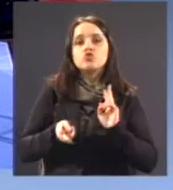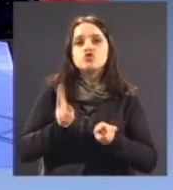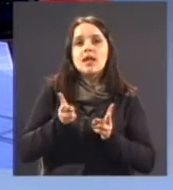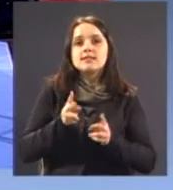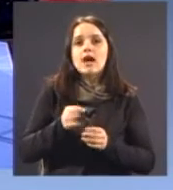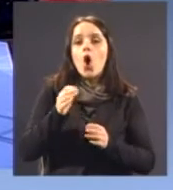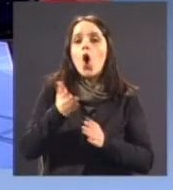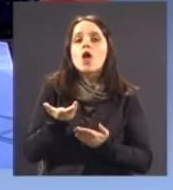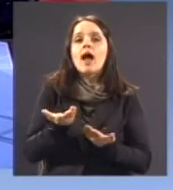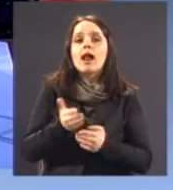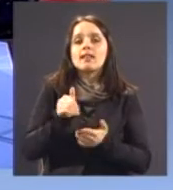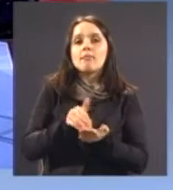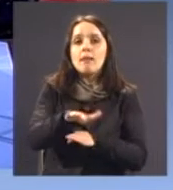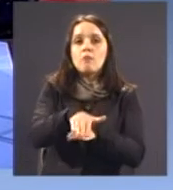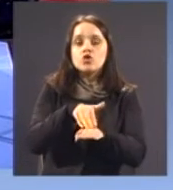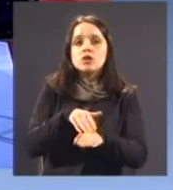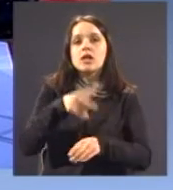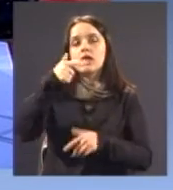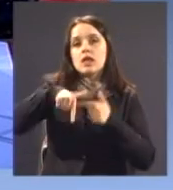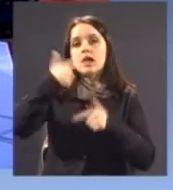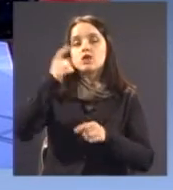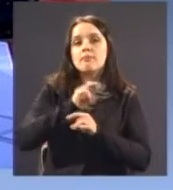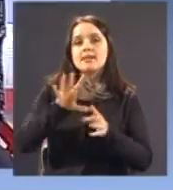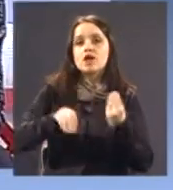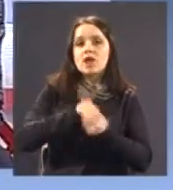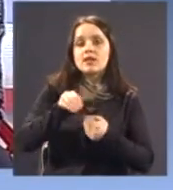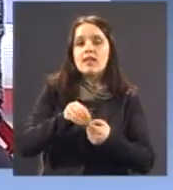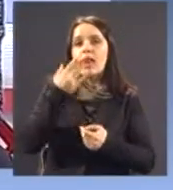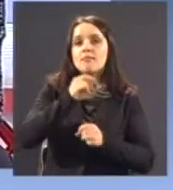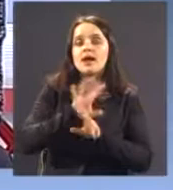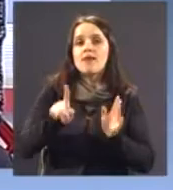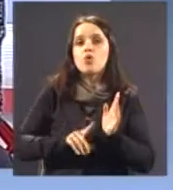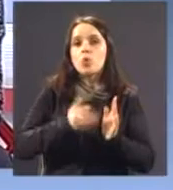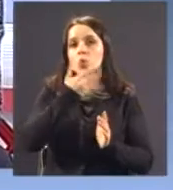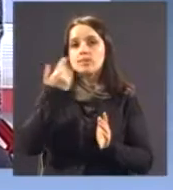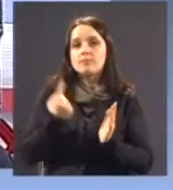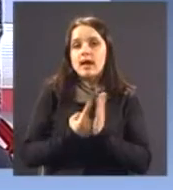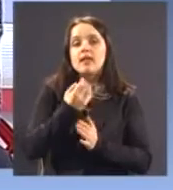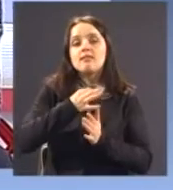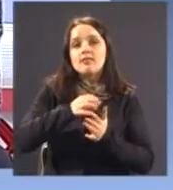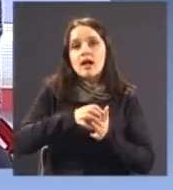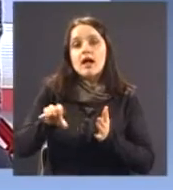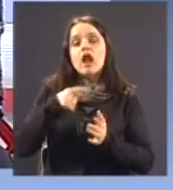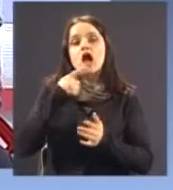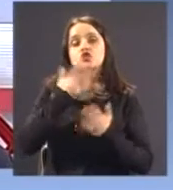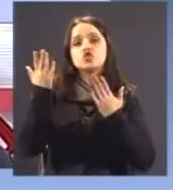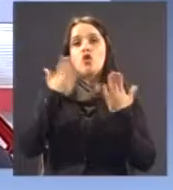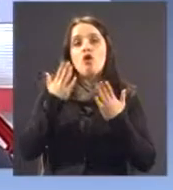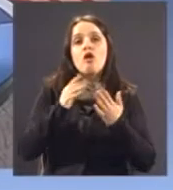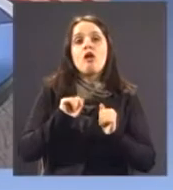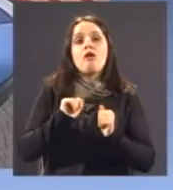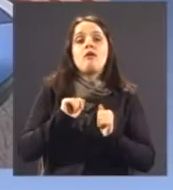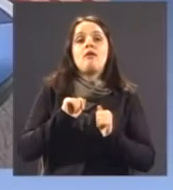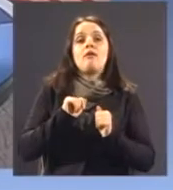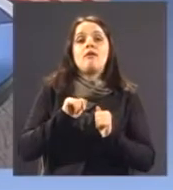bez roditelja nema nikakvog uspjeha. Dakle, dalje je na školi razvijati partnerske odnose sa roditeljima. Da, od